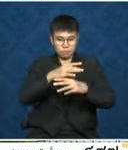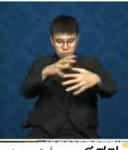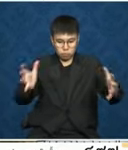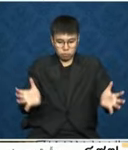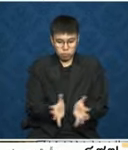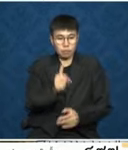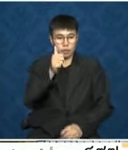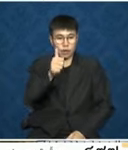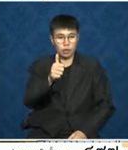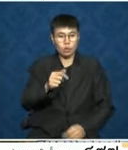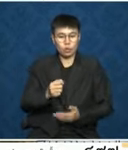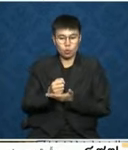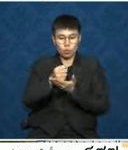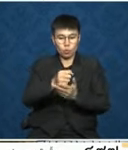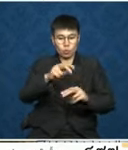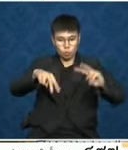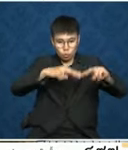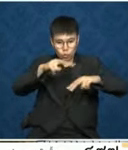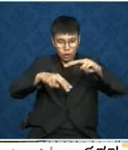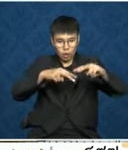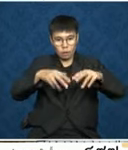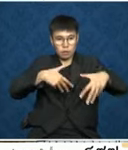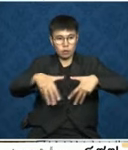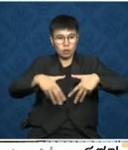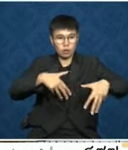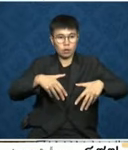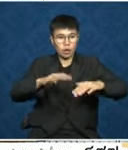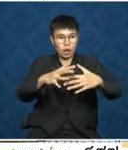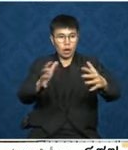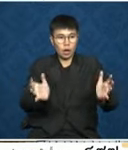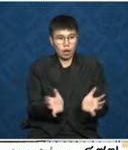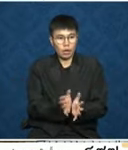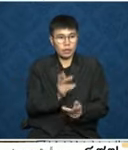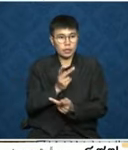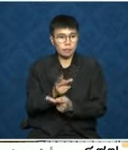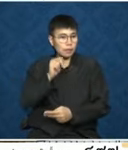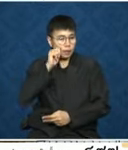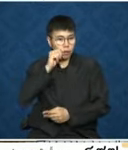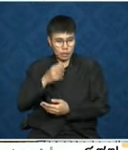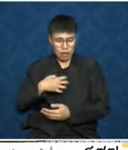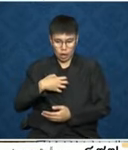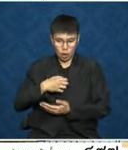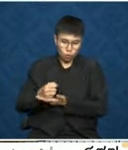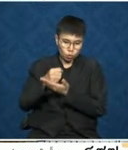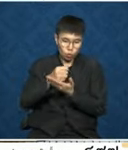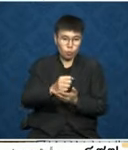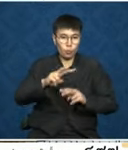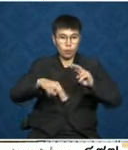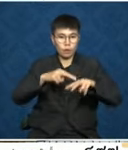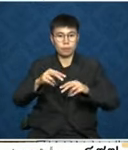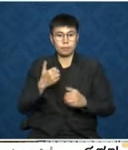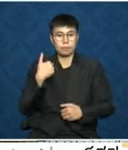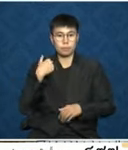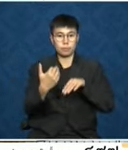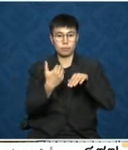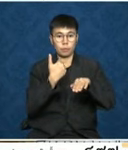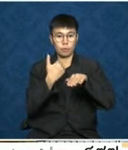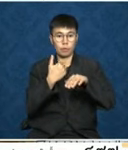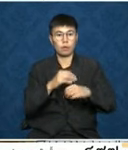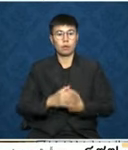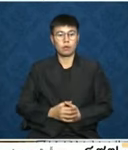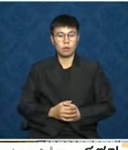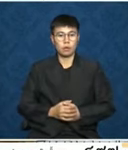แลพี่น้องประชาชนในการขุกลอกเ่ออ่างเก็บน้ำบ้านช่องโคนะครับเรื่องที่4ครับเอิถนนครับท่านประธานครับถนนเนี่ยเราทราบ